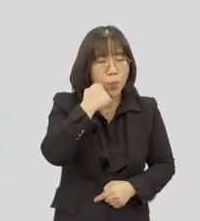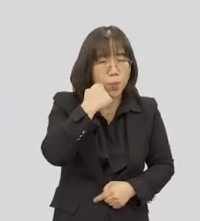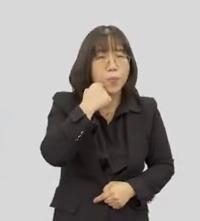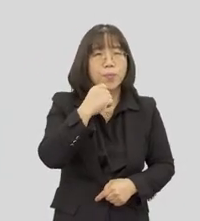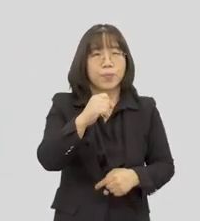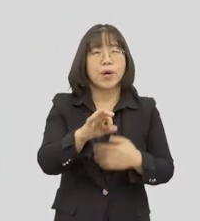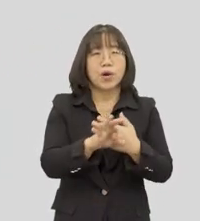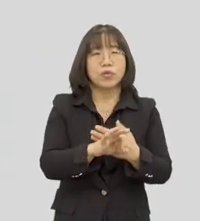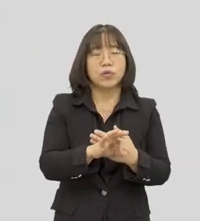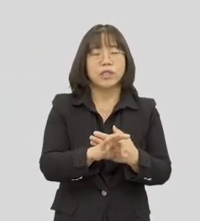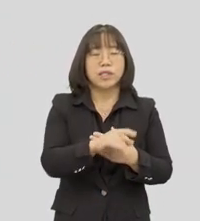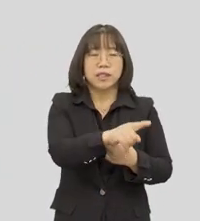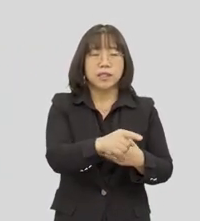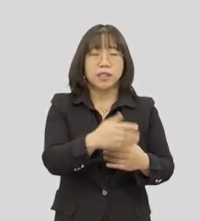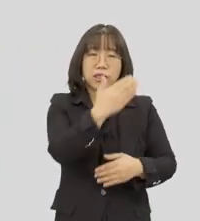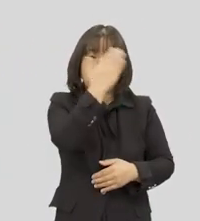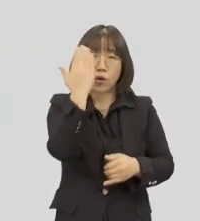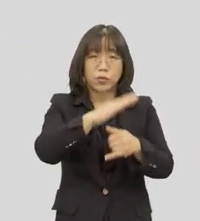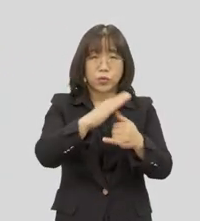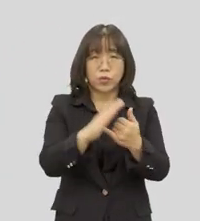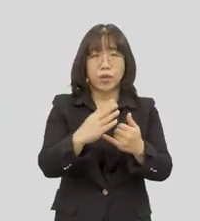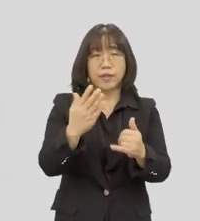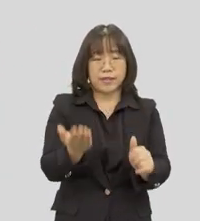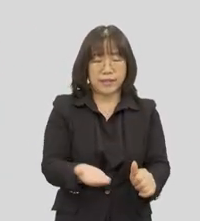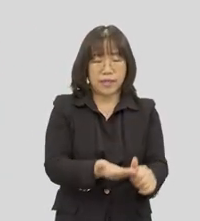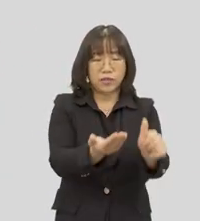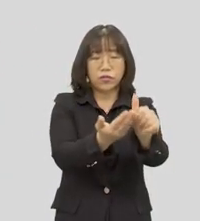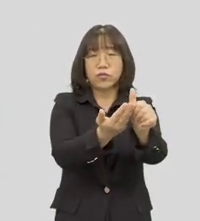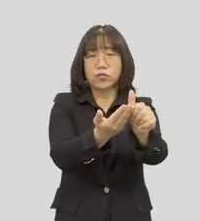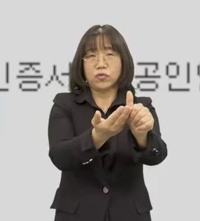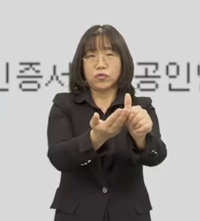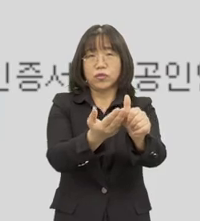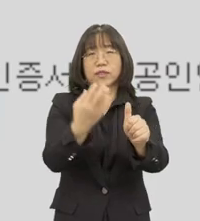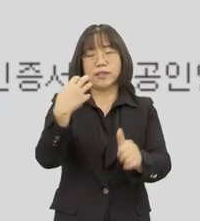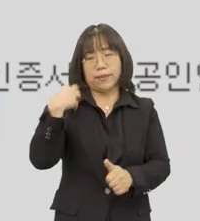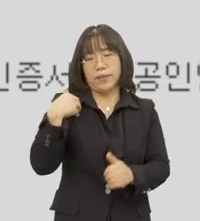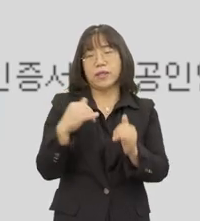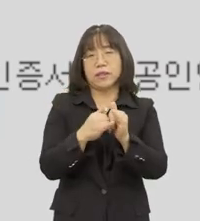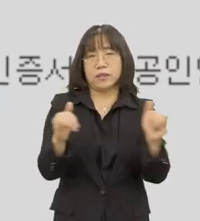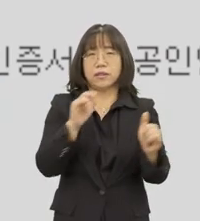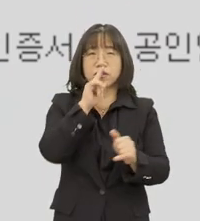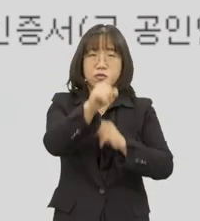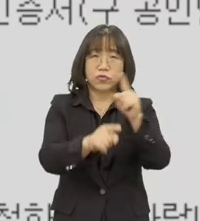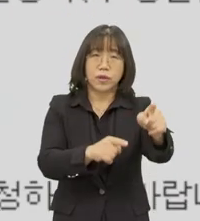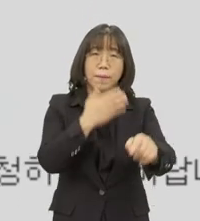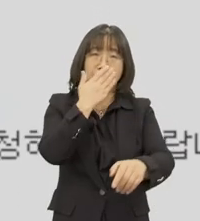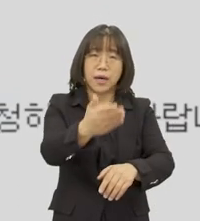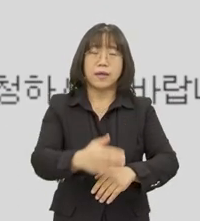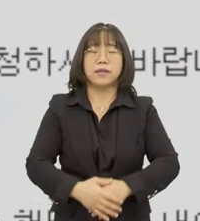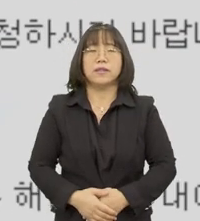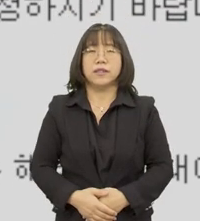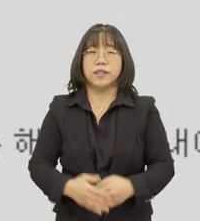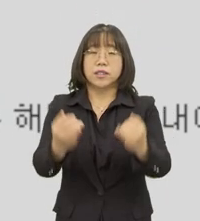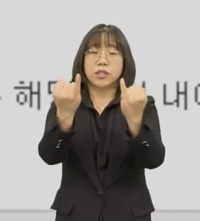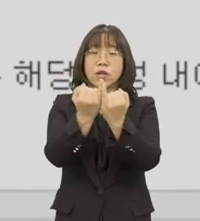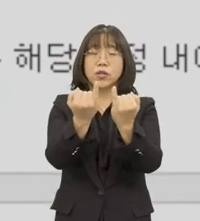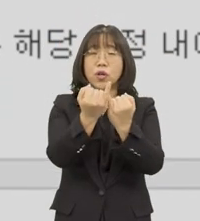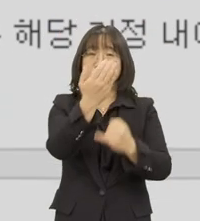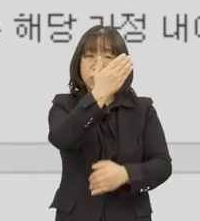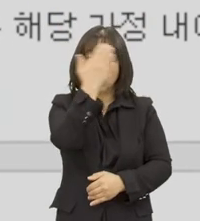신청이 어렵거나 주 양육자가 부모가 아닌 경우 청소년 양육을 주로 담당하는 양육자 도 신청할 수